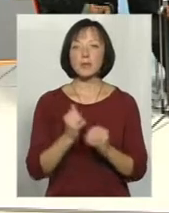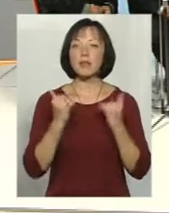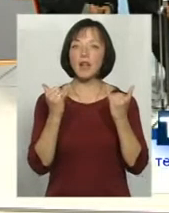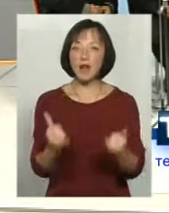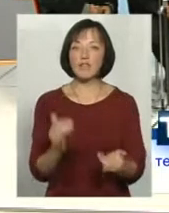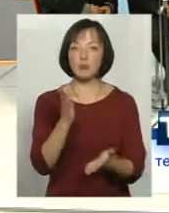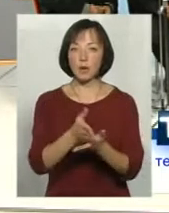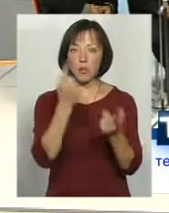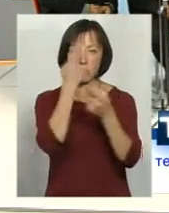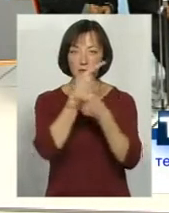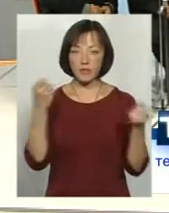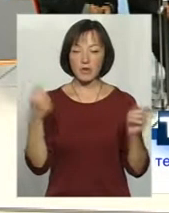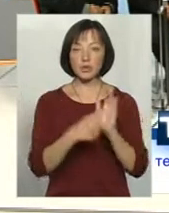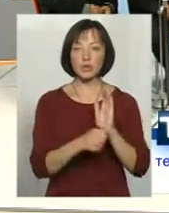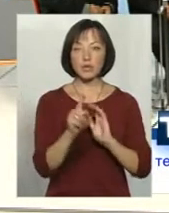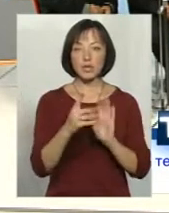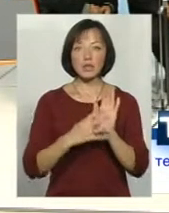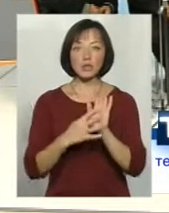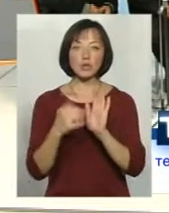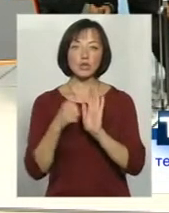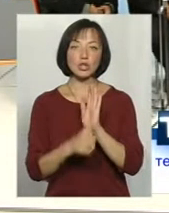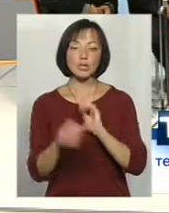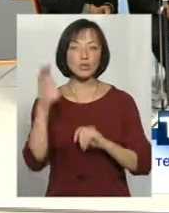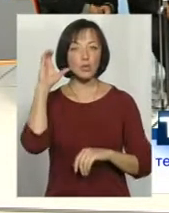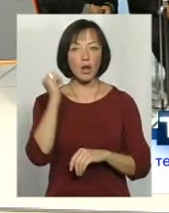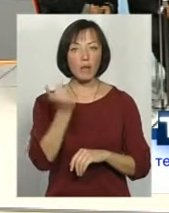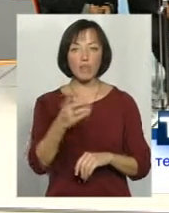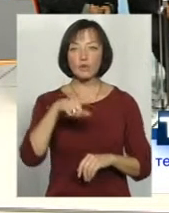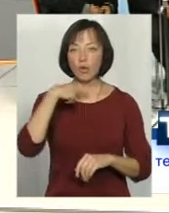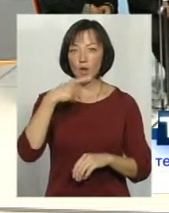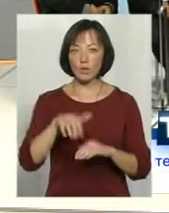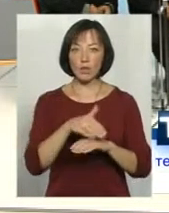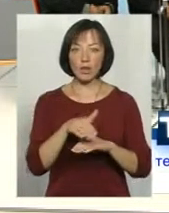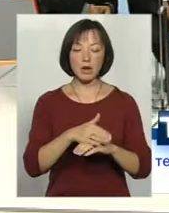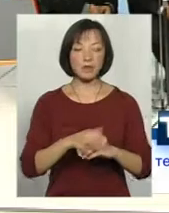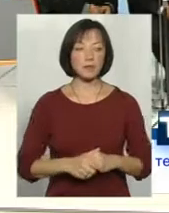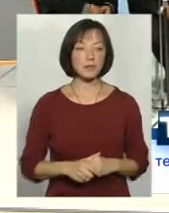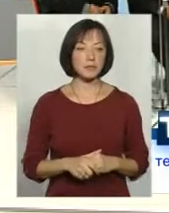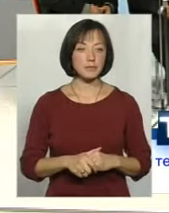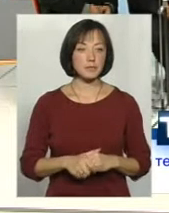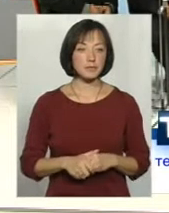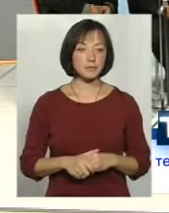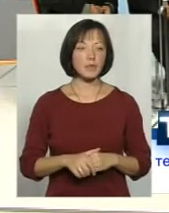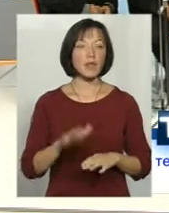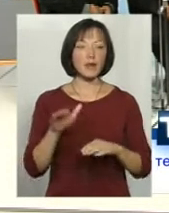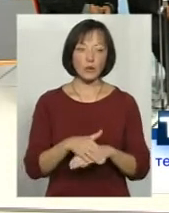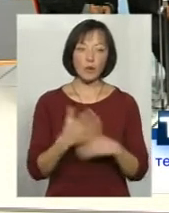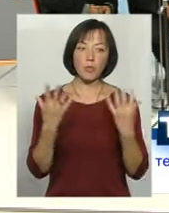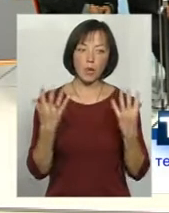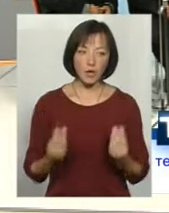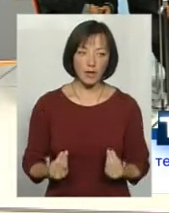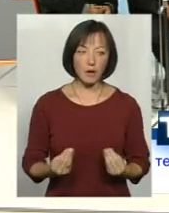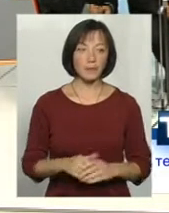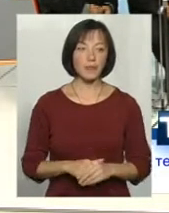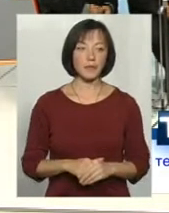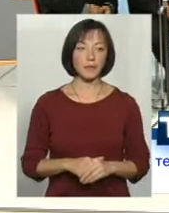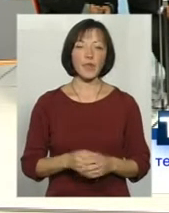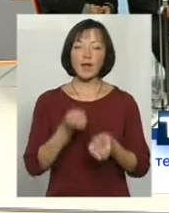у прямому ефірі 61 90 60, слухаємо вас, говоріть, будь ласка. Доброго дня. Доброго